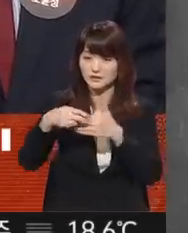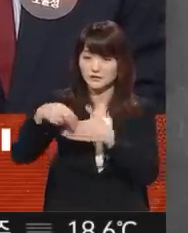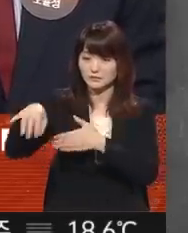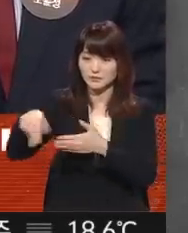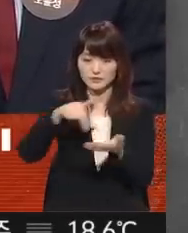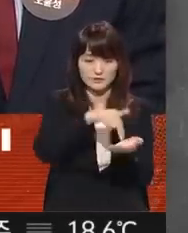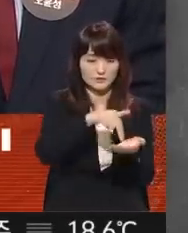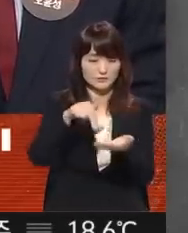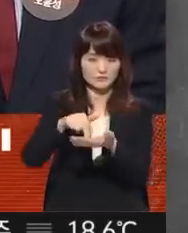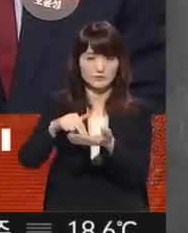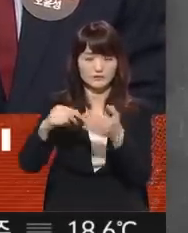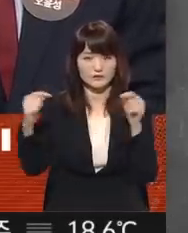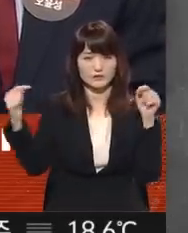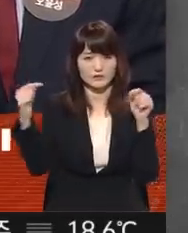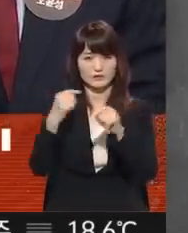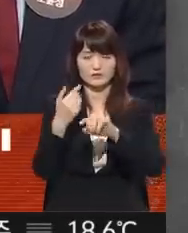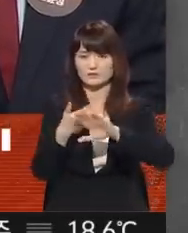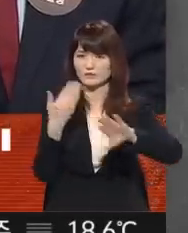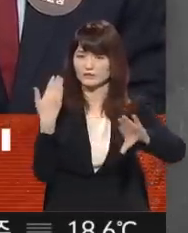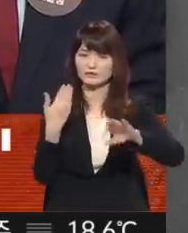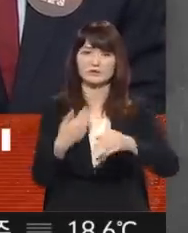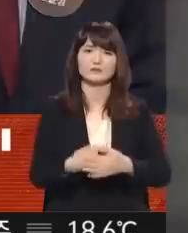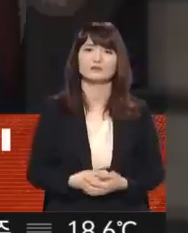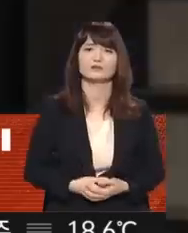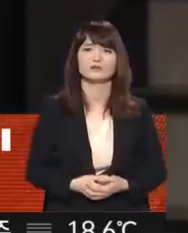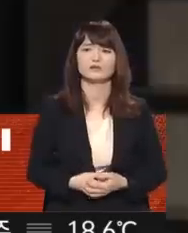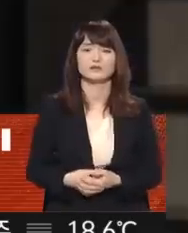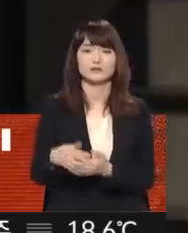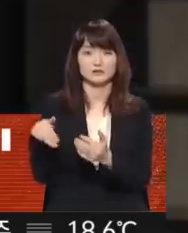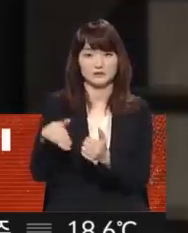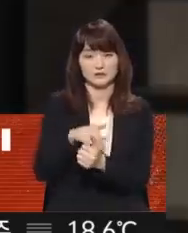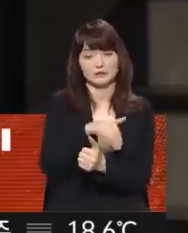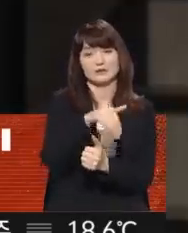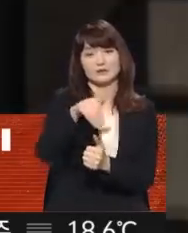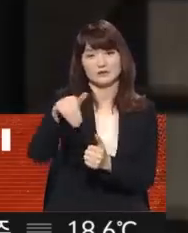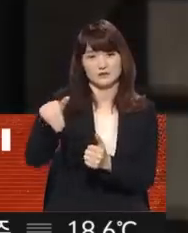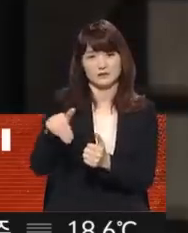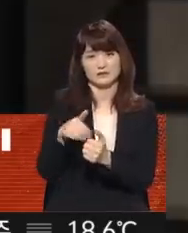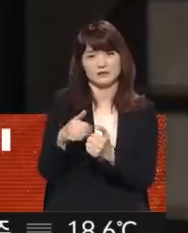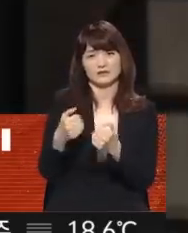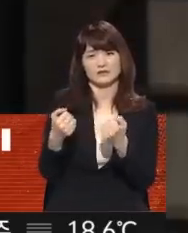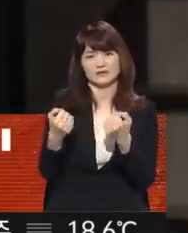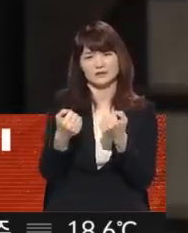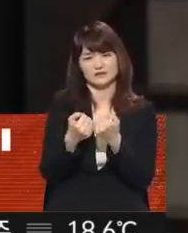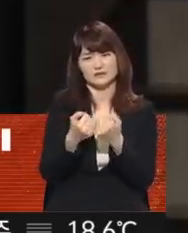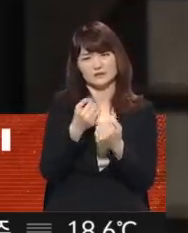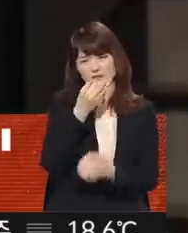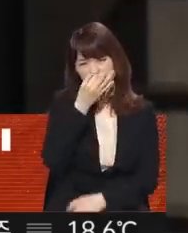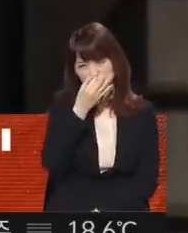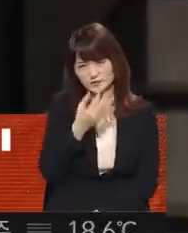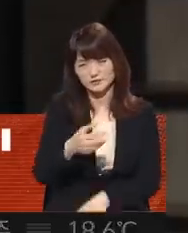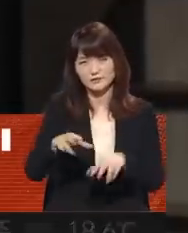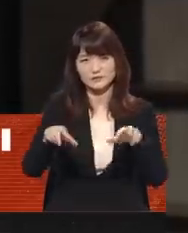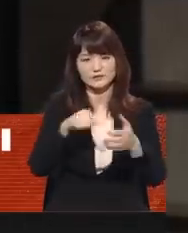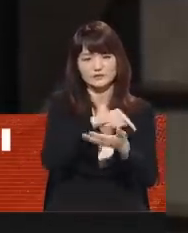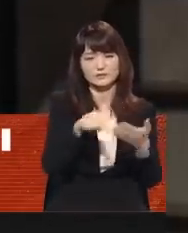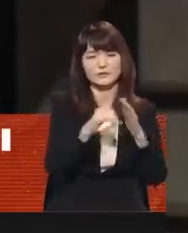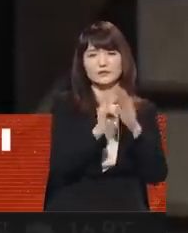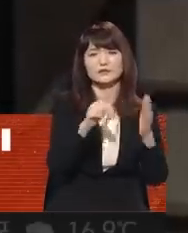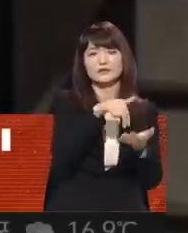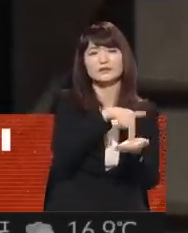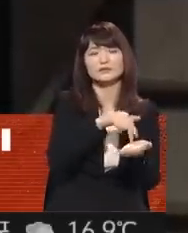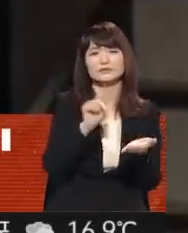입장이 전부 다 다른 그런 상황이긴 한데 주변에서는 힘든 싸움이다 이렇게 얘기를 하지만 지금 유가족의